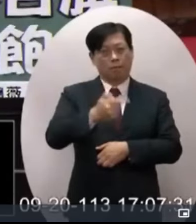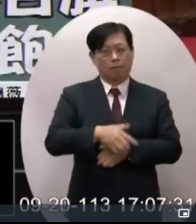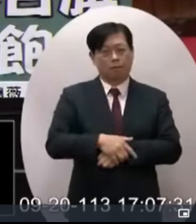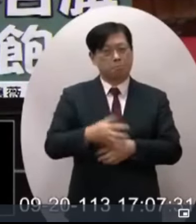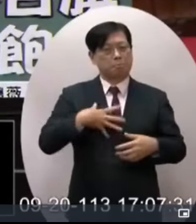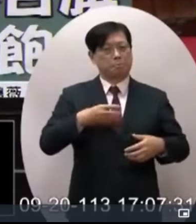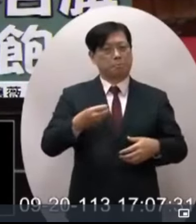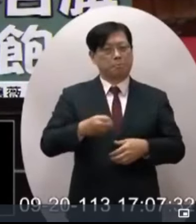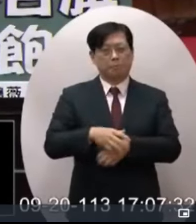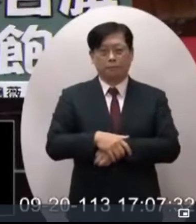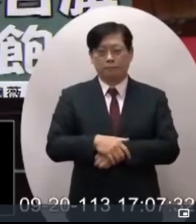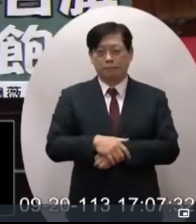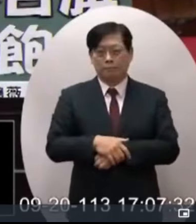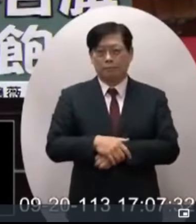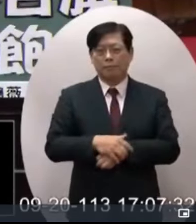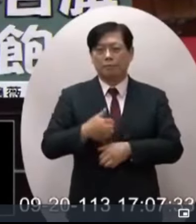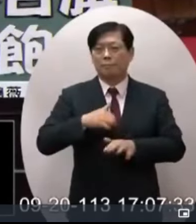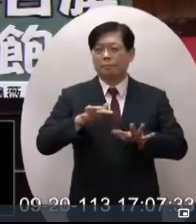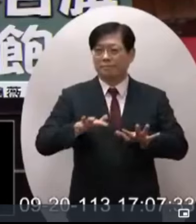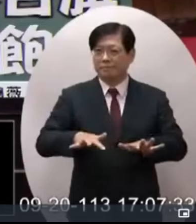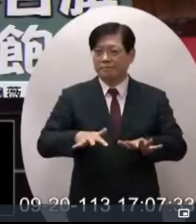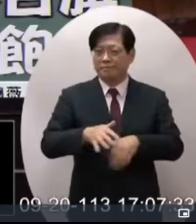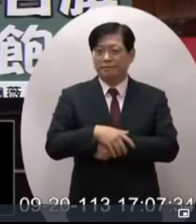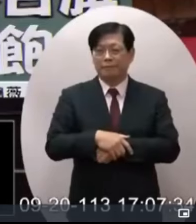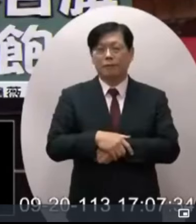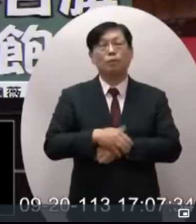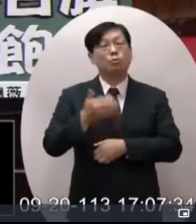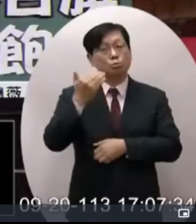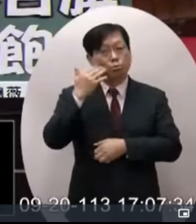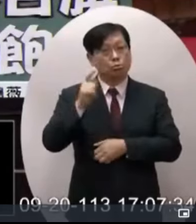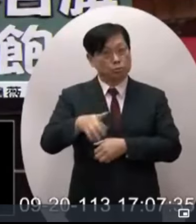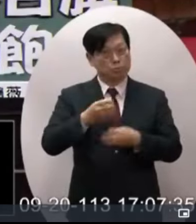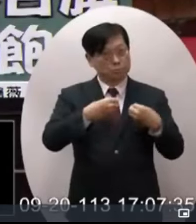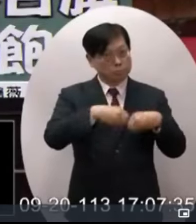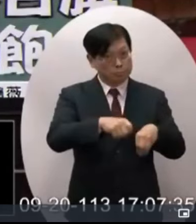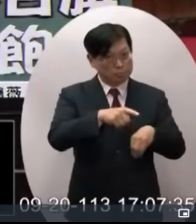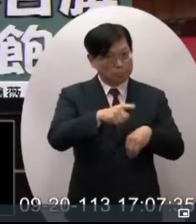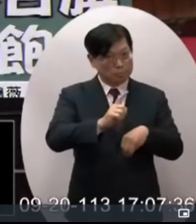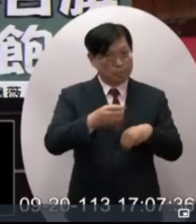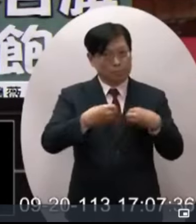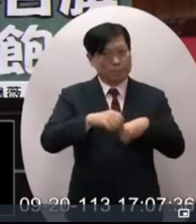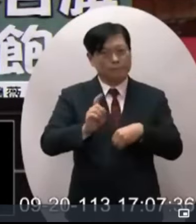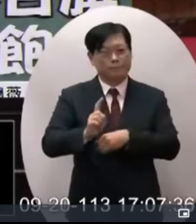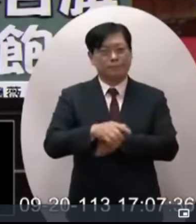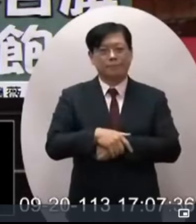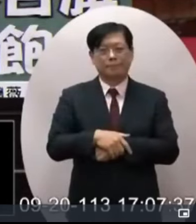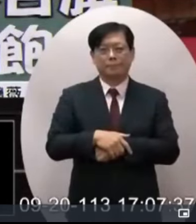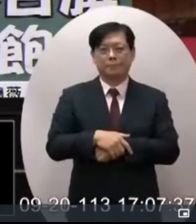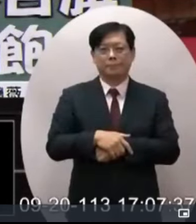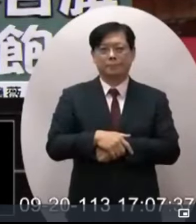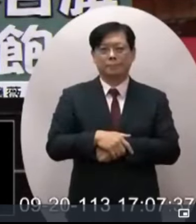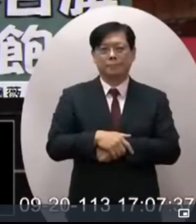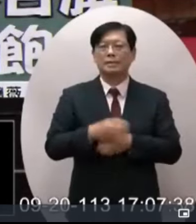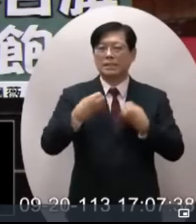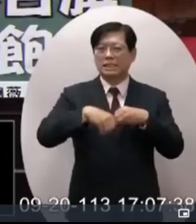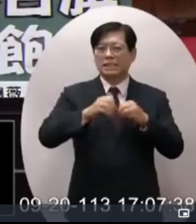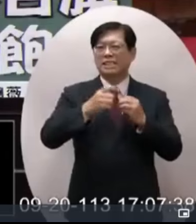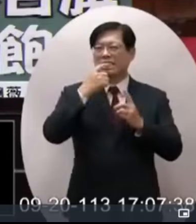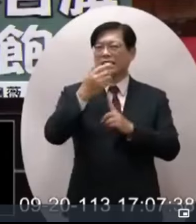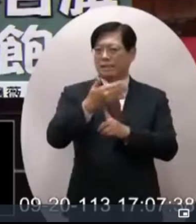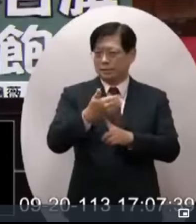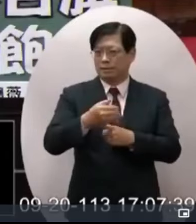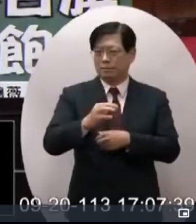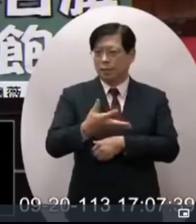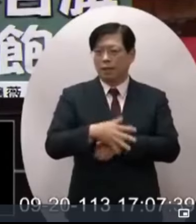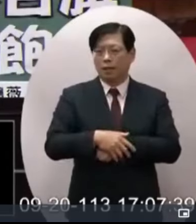根本不怕。所以我今天哈，如果呢，我要送你东西，我要送你什么？我要送你一个白旗。为